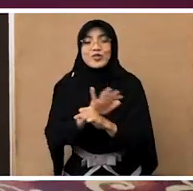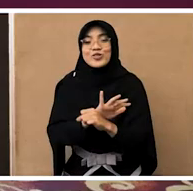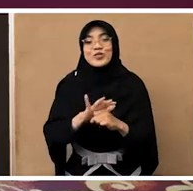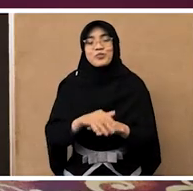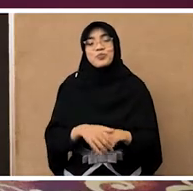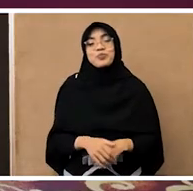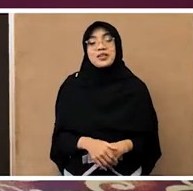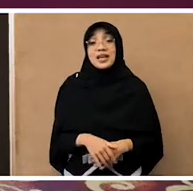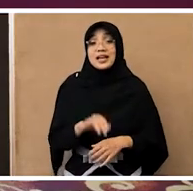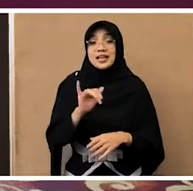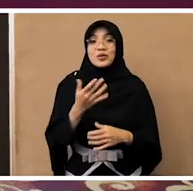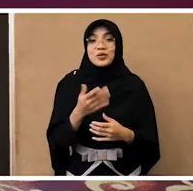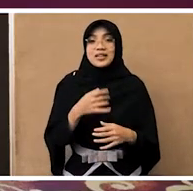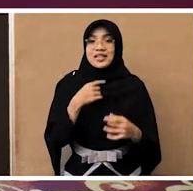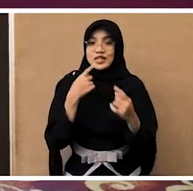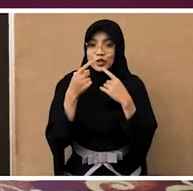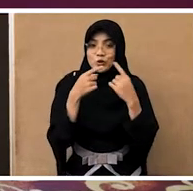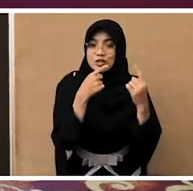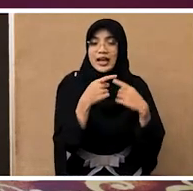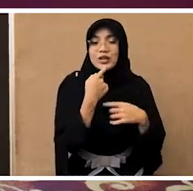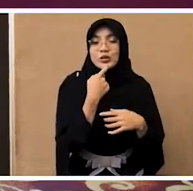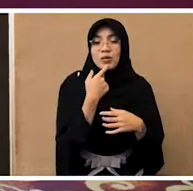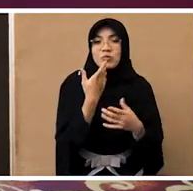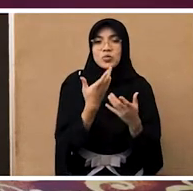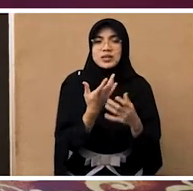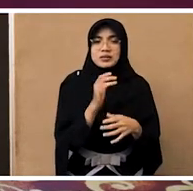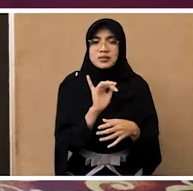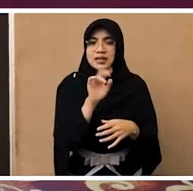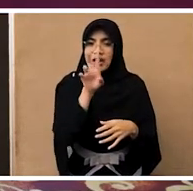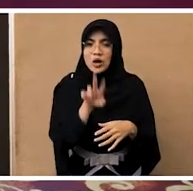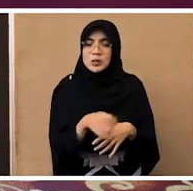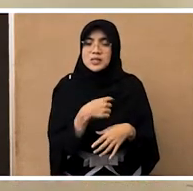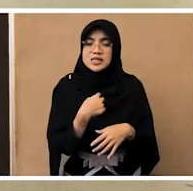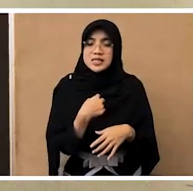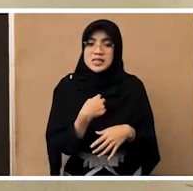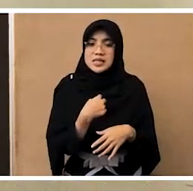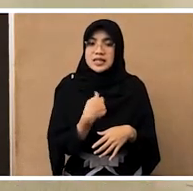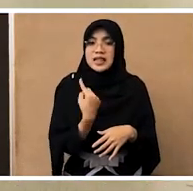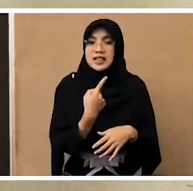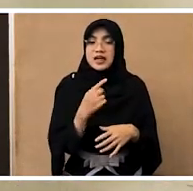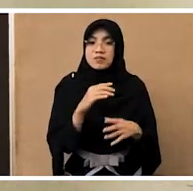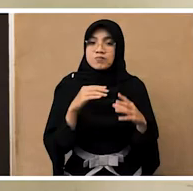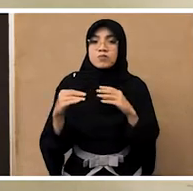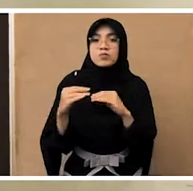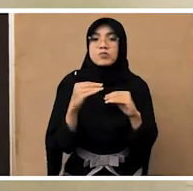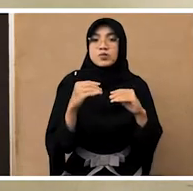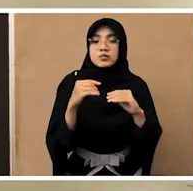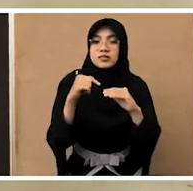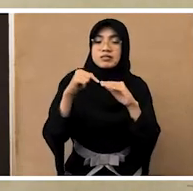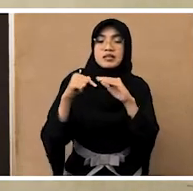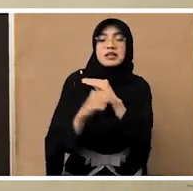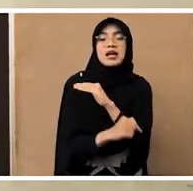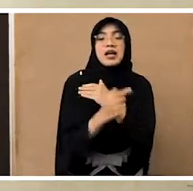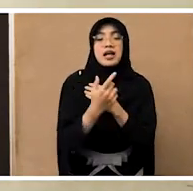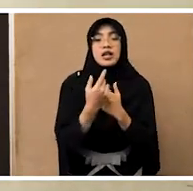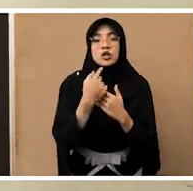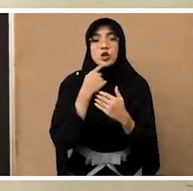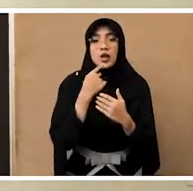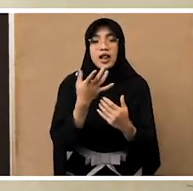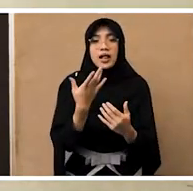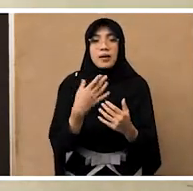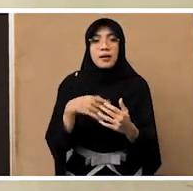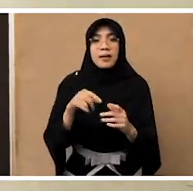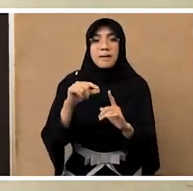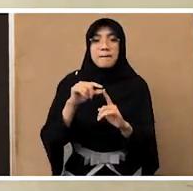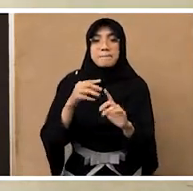mungkin kita coba diskusikan Ya karena memang kayaknya yang perlu kita elaborasi lebih dalam soal itu juga ya soal